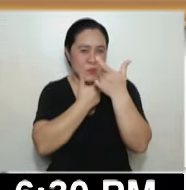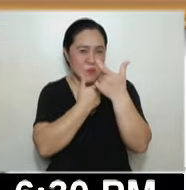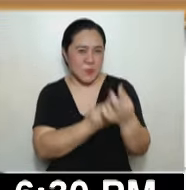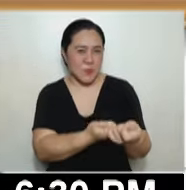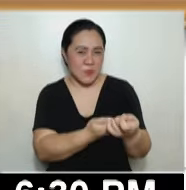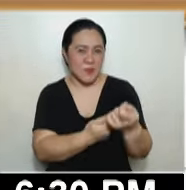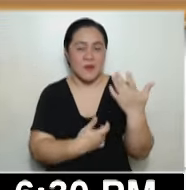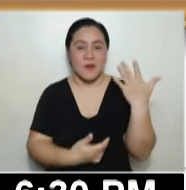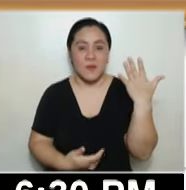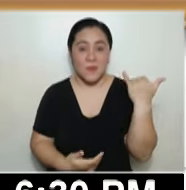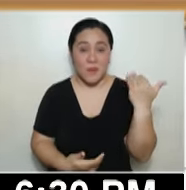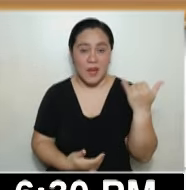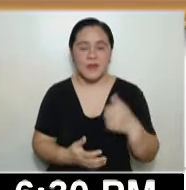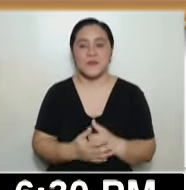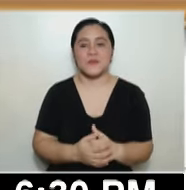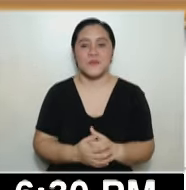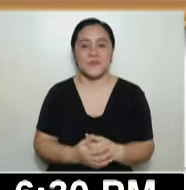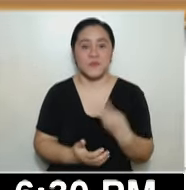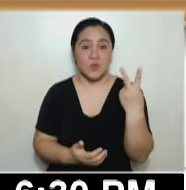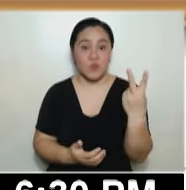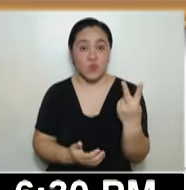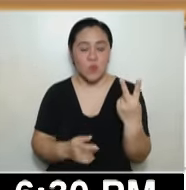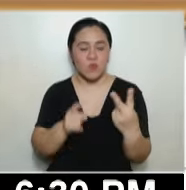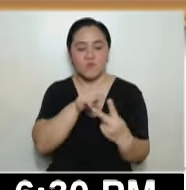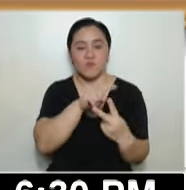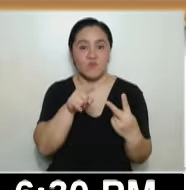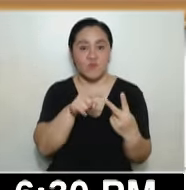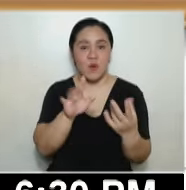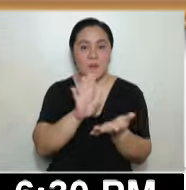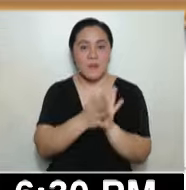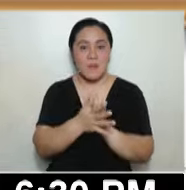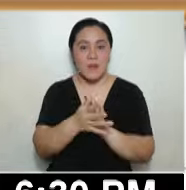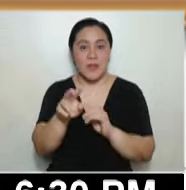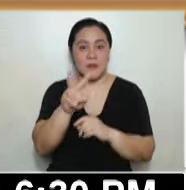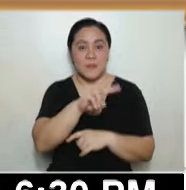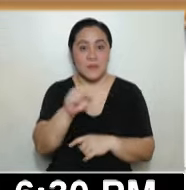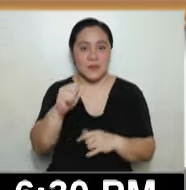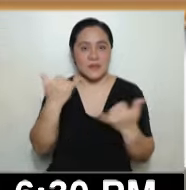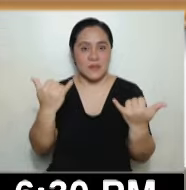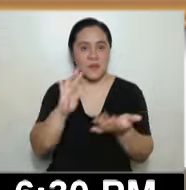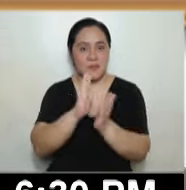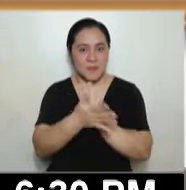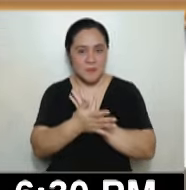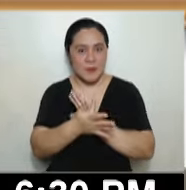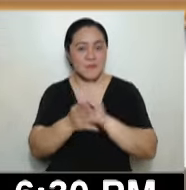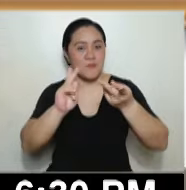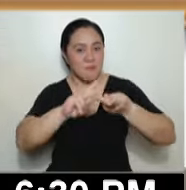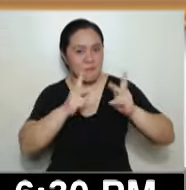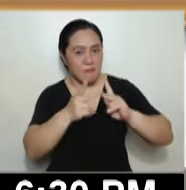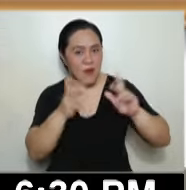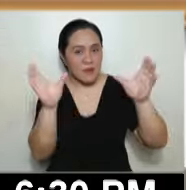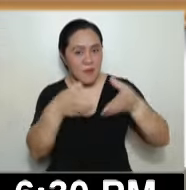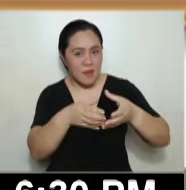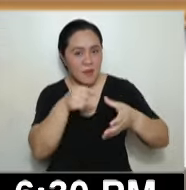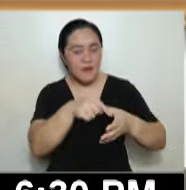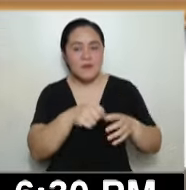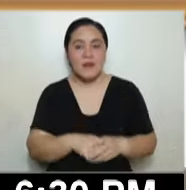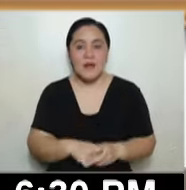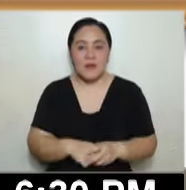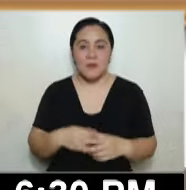yung dalawang magkatunggali ay naging magkakampi na. Oo. So hindi natin alam